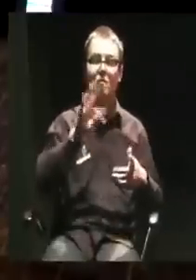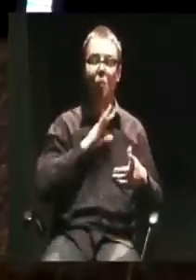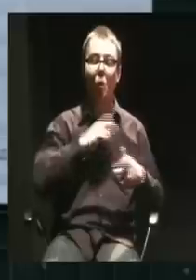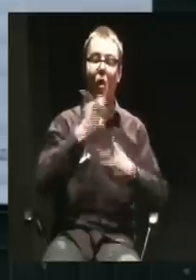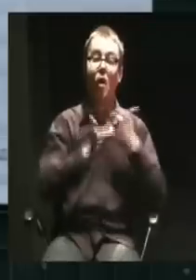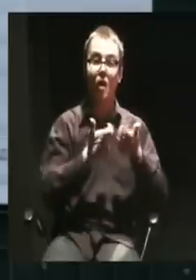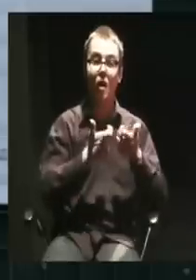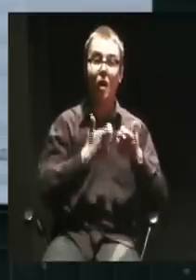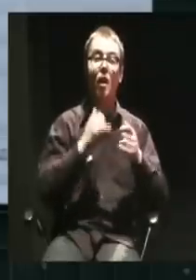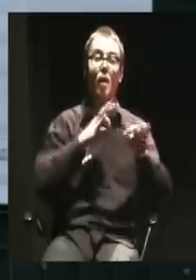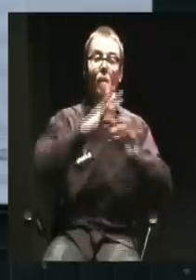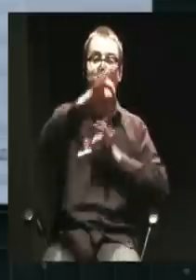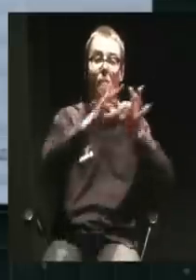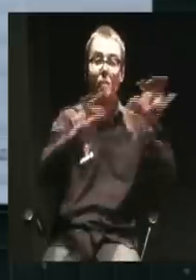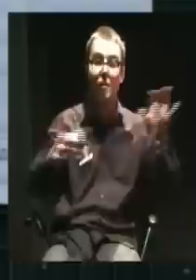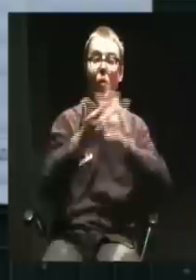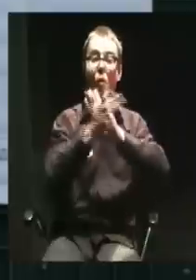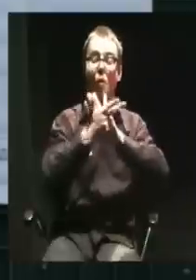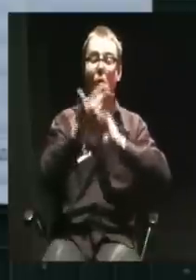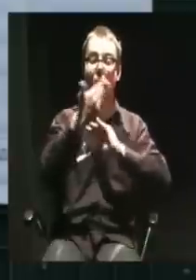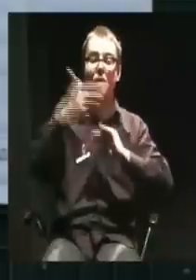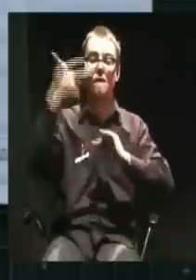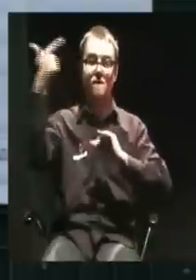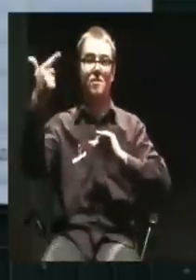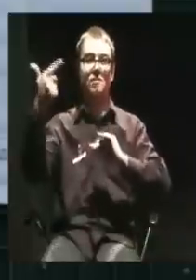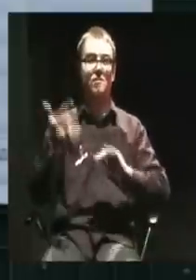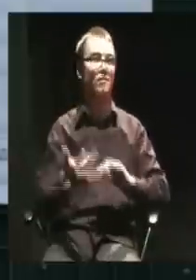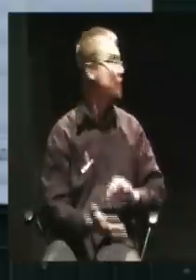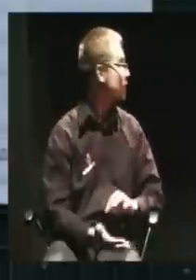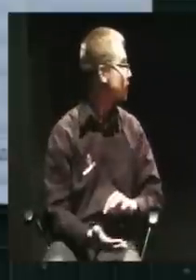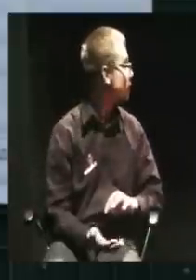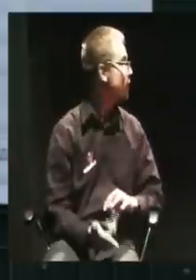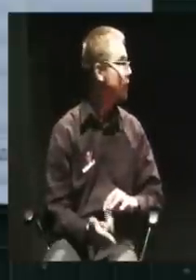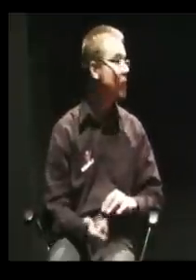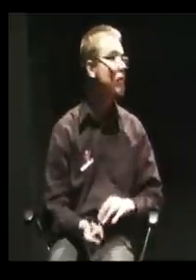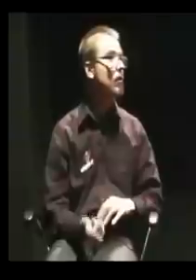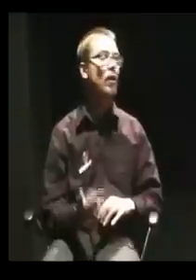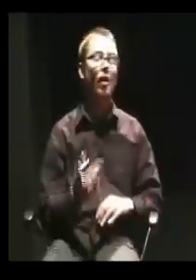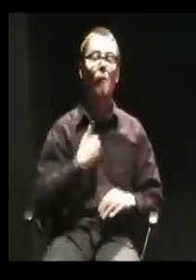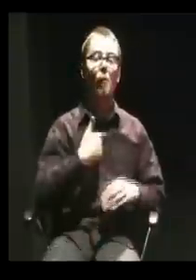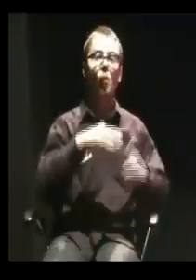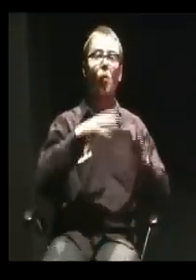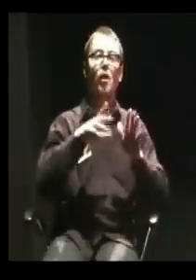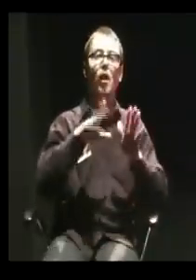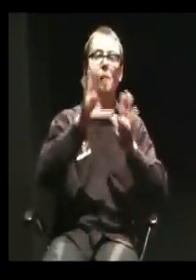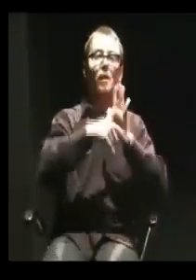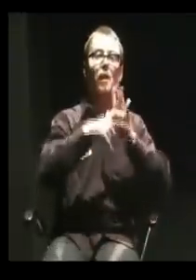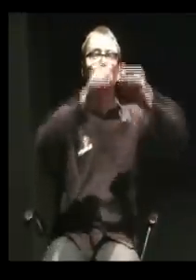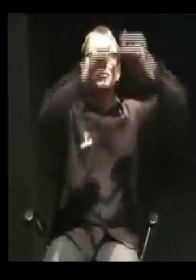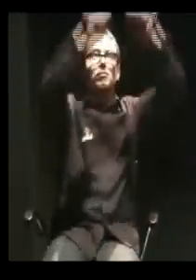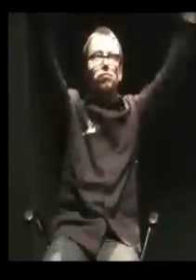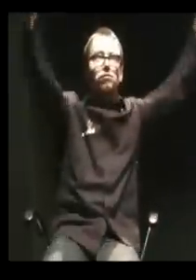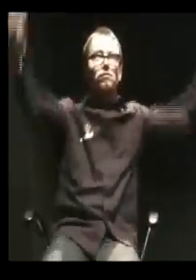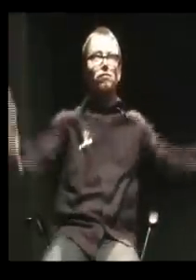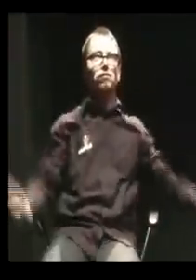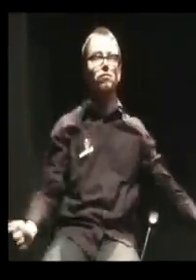następnie powiesiłem je przed wytwórnią Pomaton Jemali. Wysłałem maila: szanowni państwo, szukam pracy,